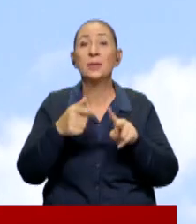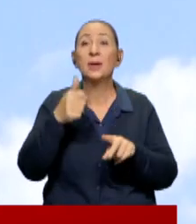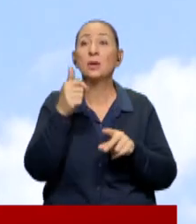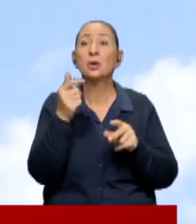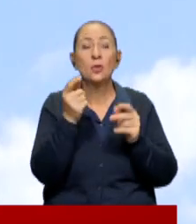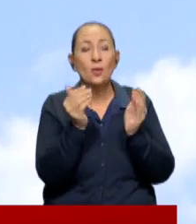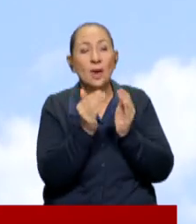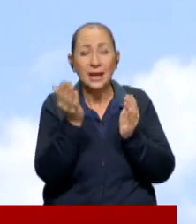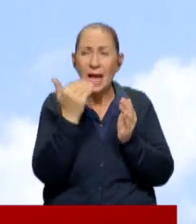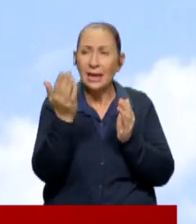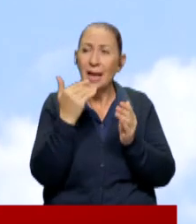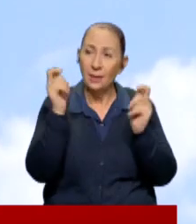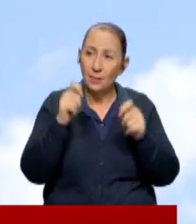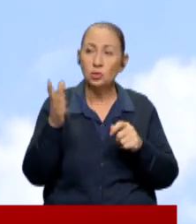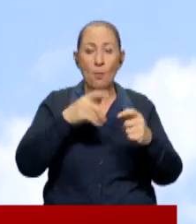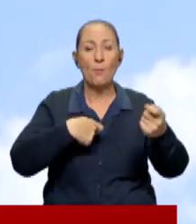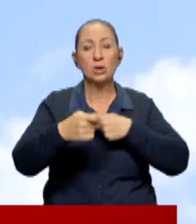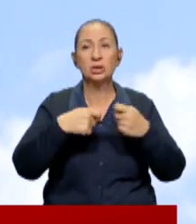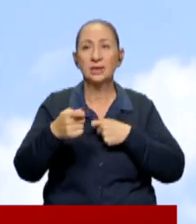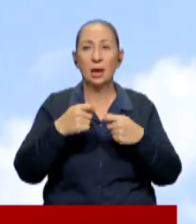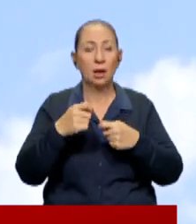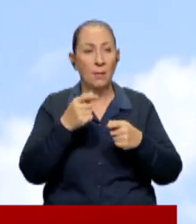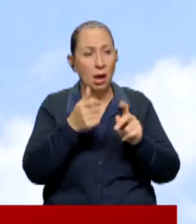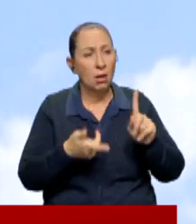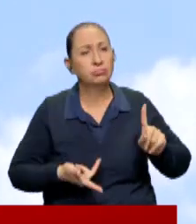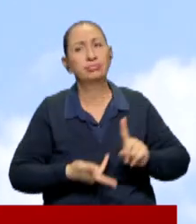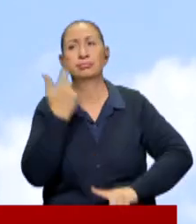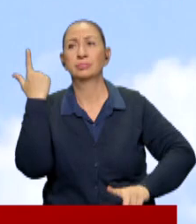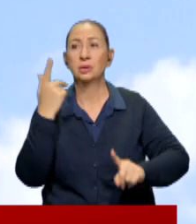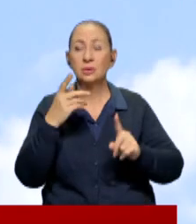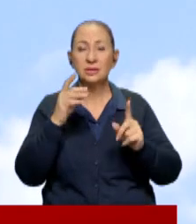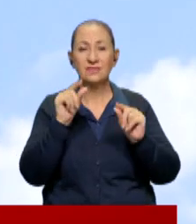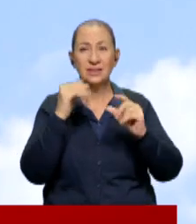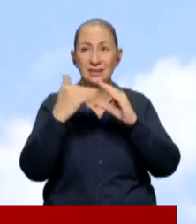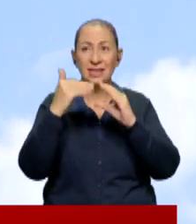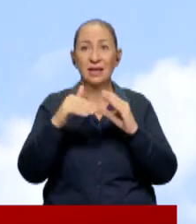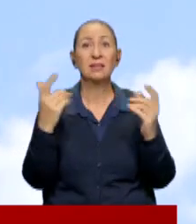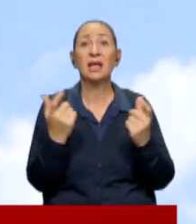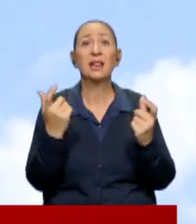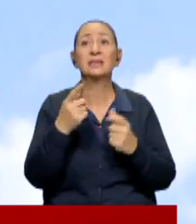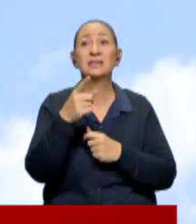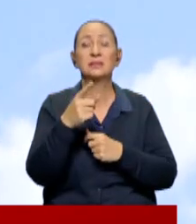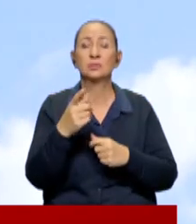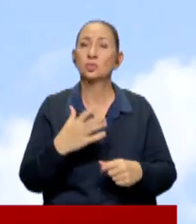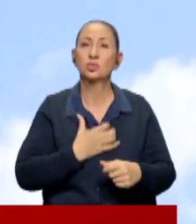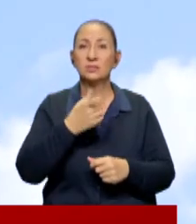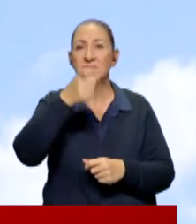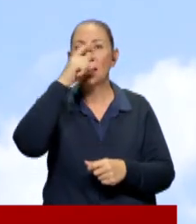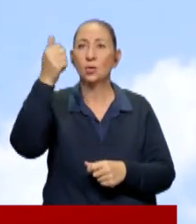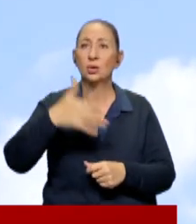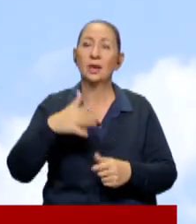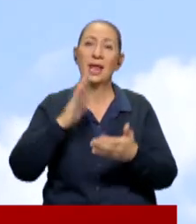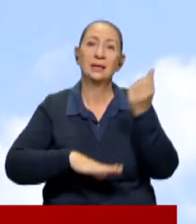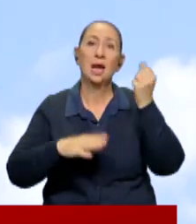küçük yatırımcıya gel gel yapıp borsada silkelenmelerine vesile olacak tweetler atarken nerelerdeydiniz? Ne yazık ki saray yönetimi